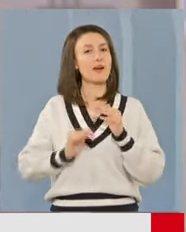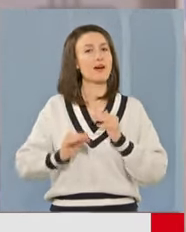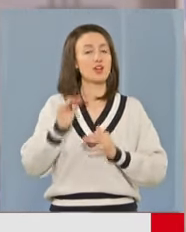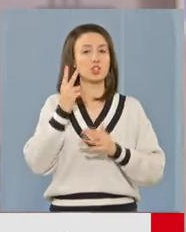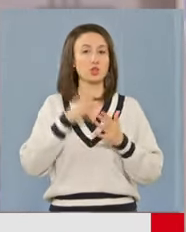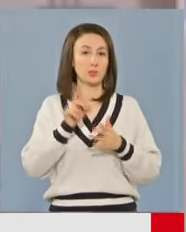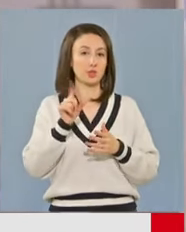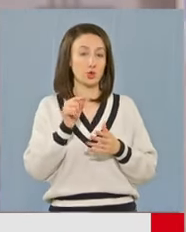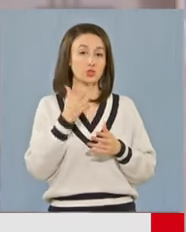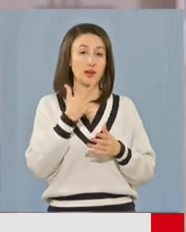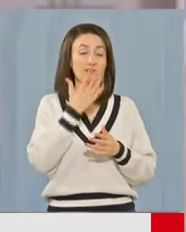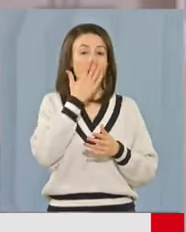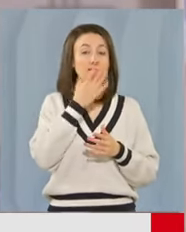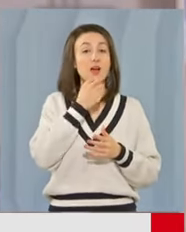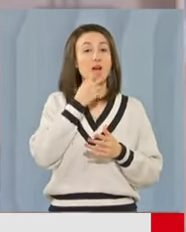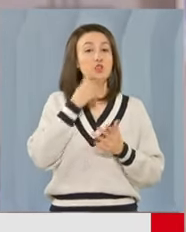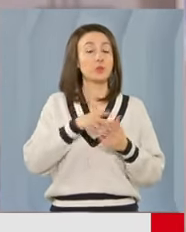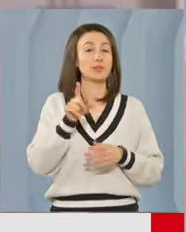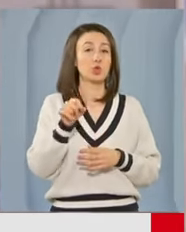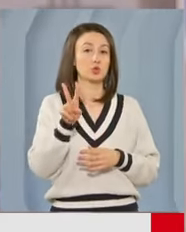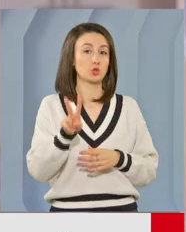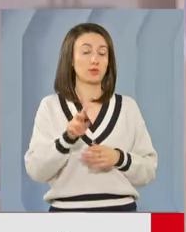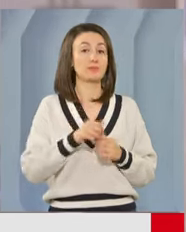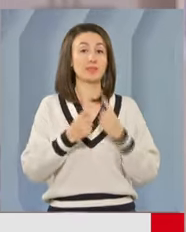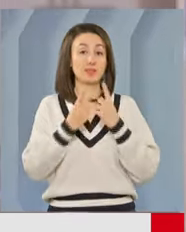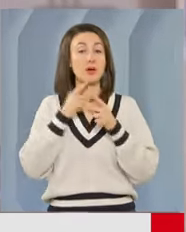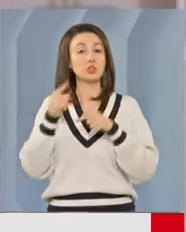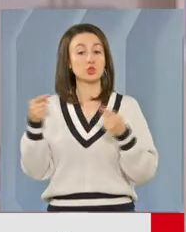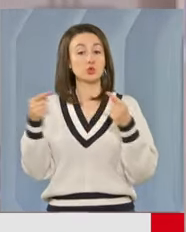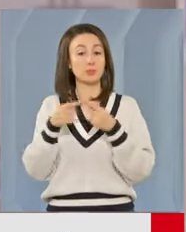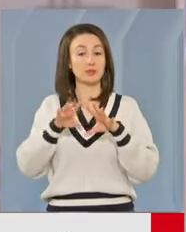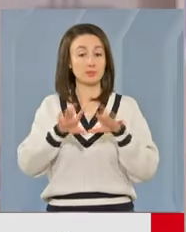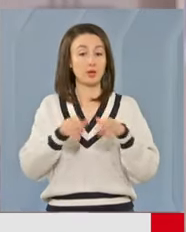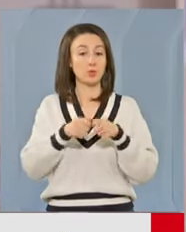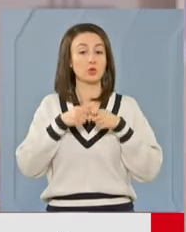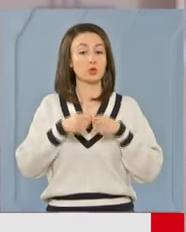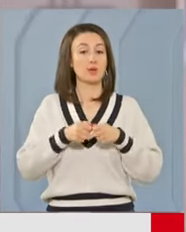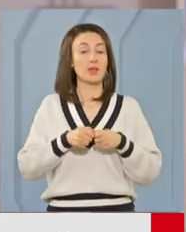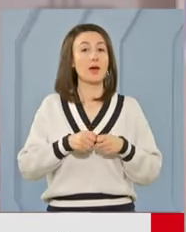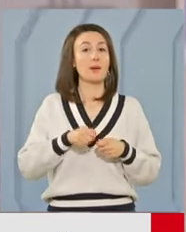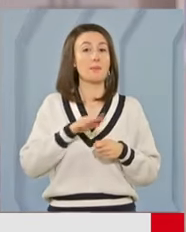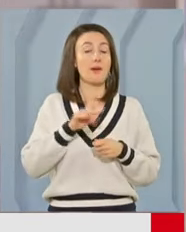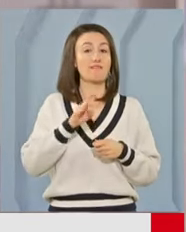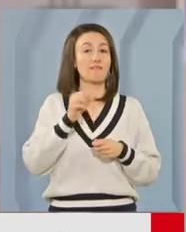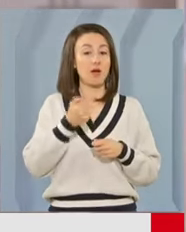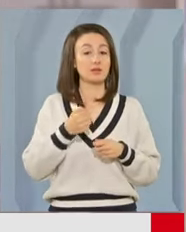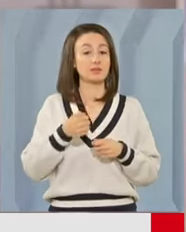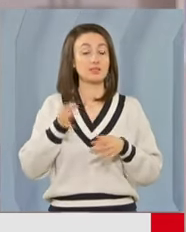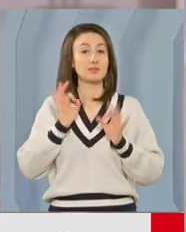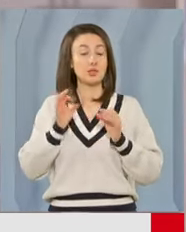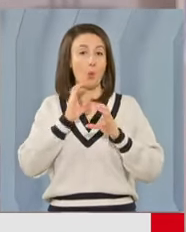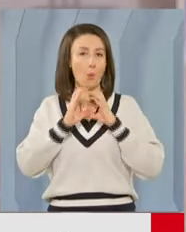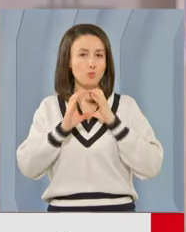2023 față de anul 2022 dezbatem acest subiect împreună cu doamna Mariana bafana este specialist în